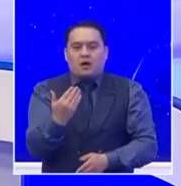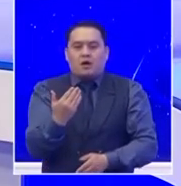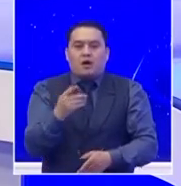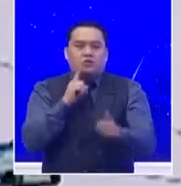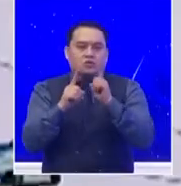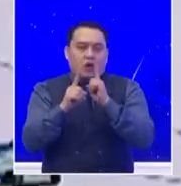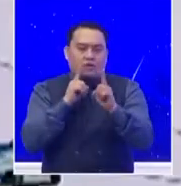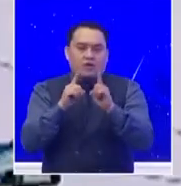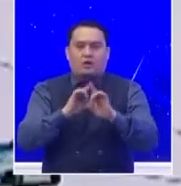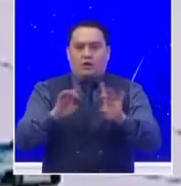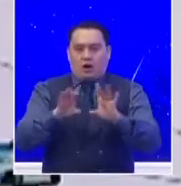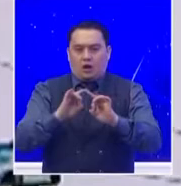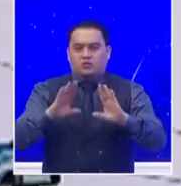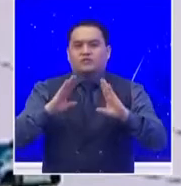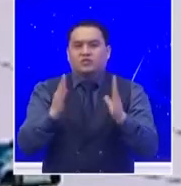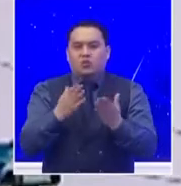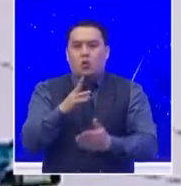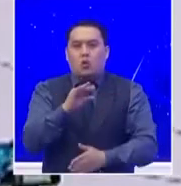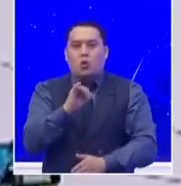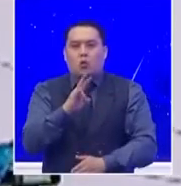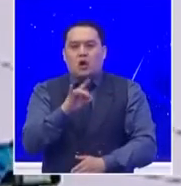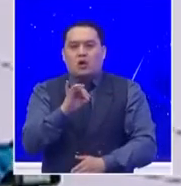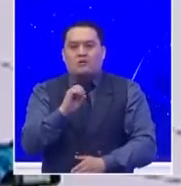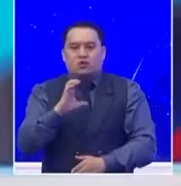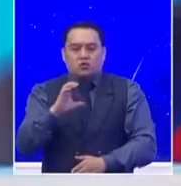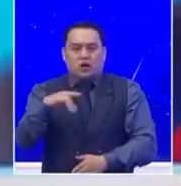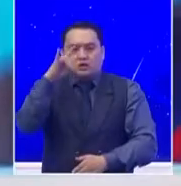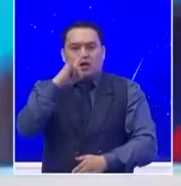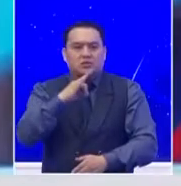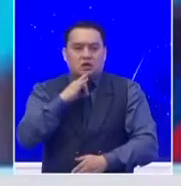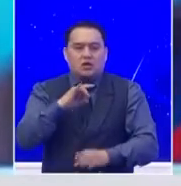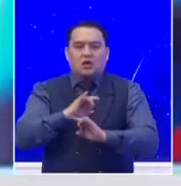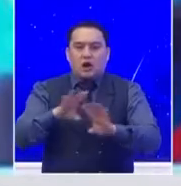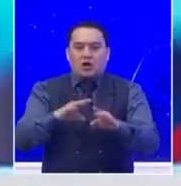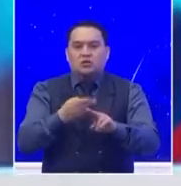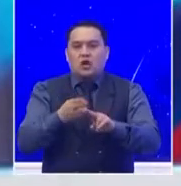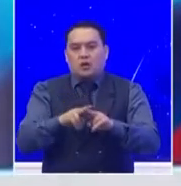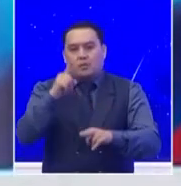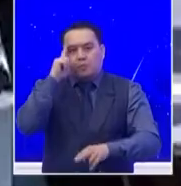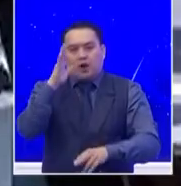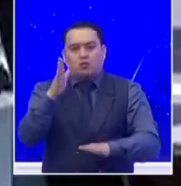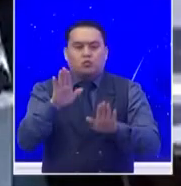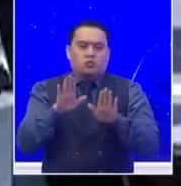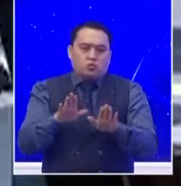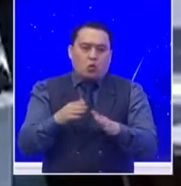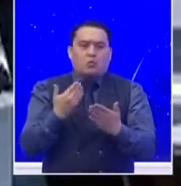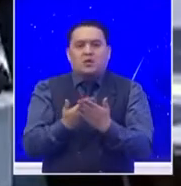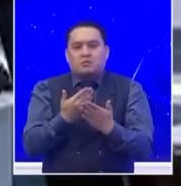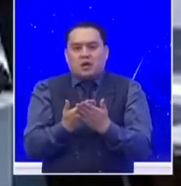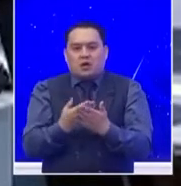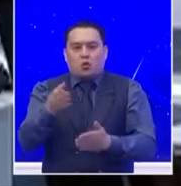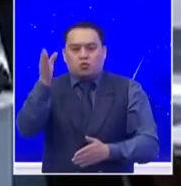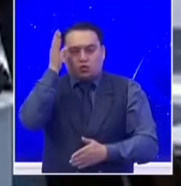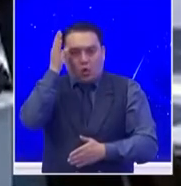брифинге в Нур-Султане рассказали о ситуации с коронавирусом в стране. Бекшин уточнил, что текущий прогноз – это лишь математическое моделирование